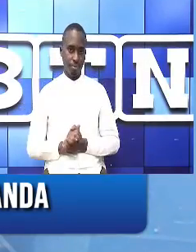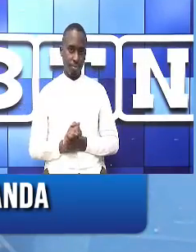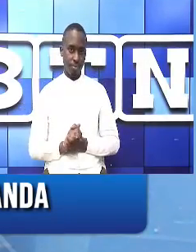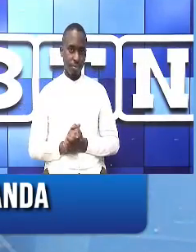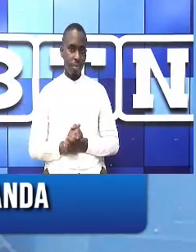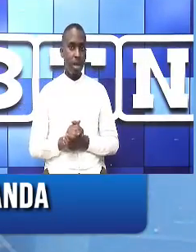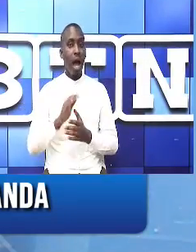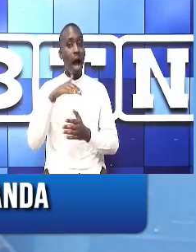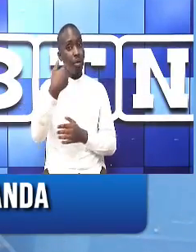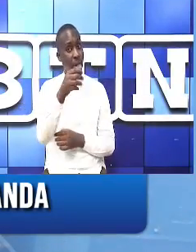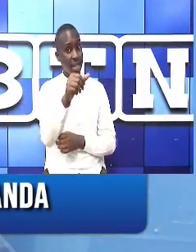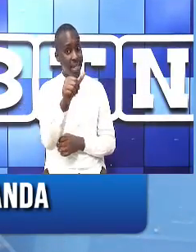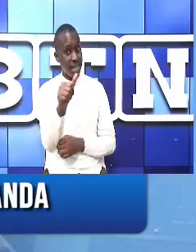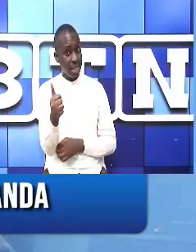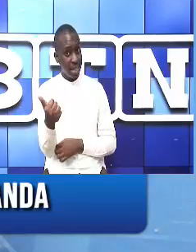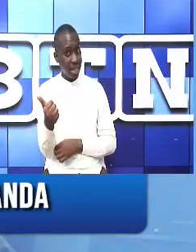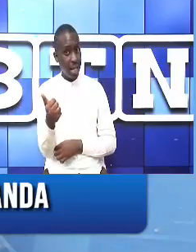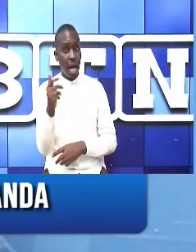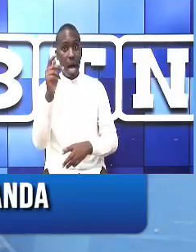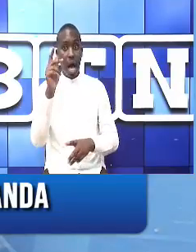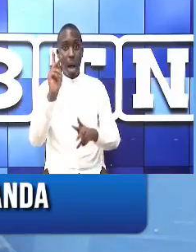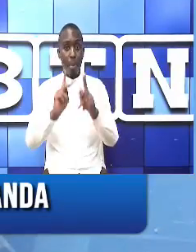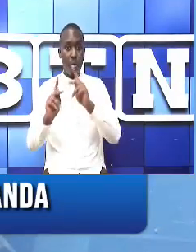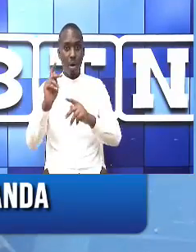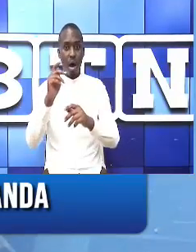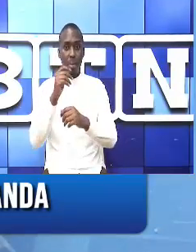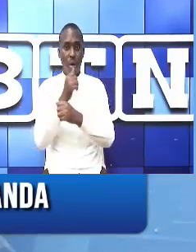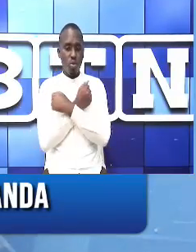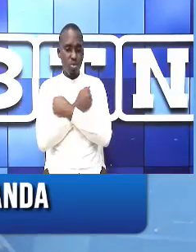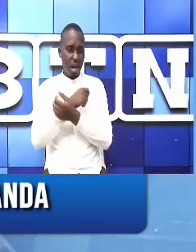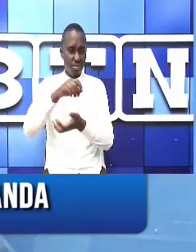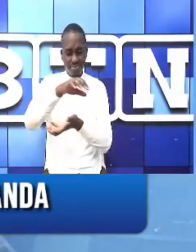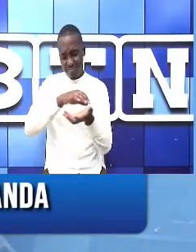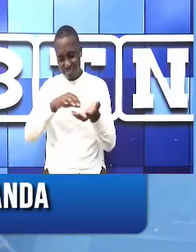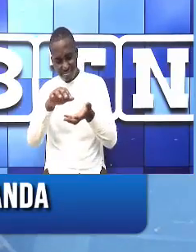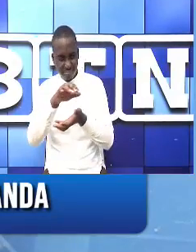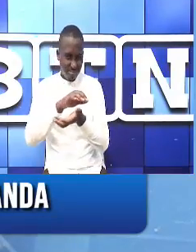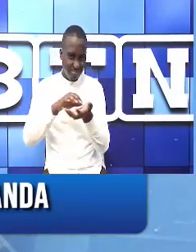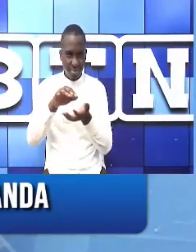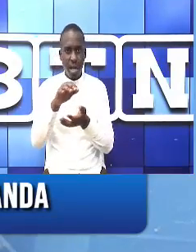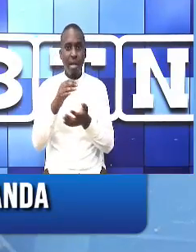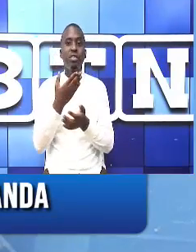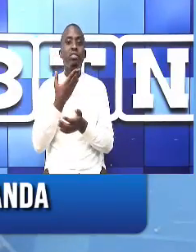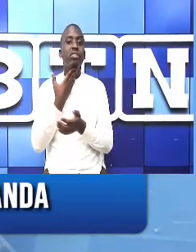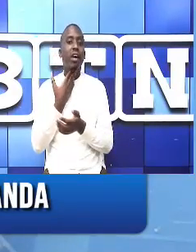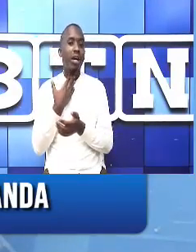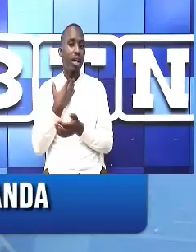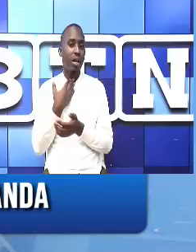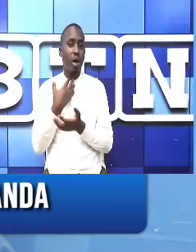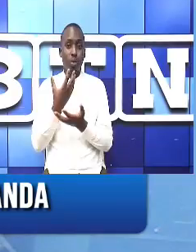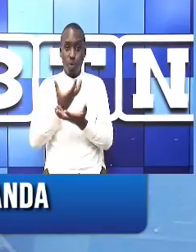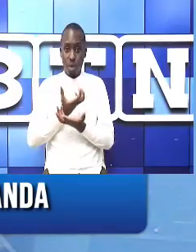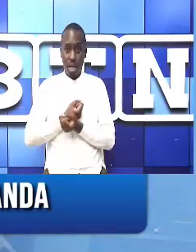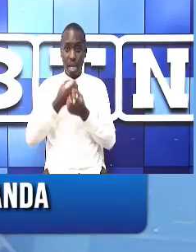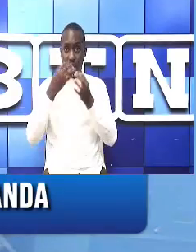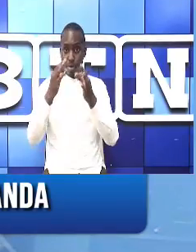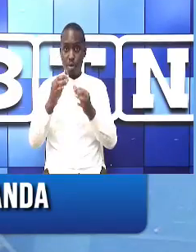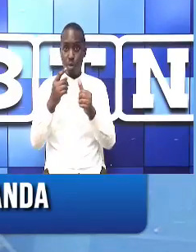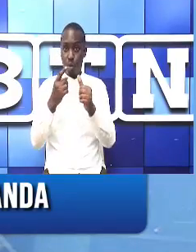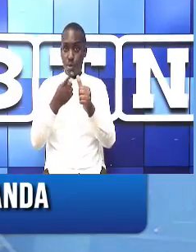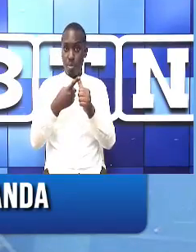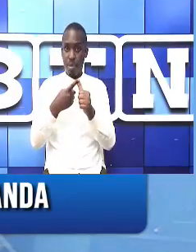hanyuma n'ikindi abantu bakunda kwitiranya buri kugira ngo tubanze tugire ibintu bimwe